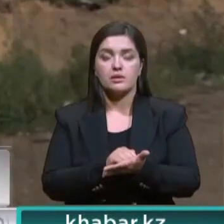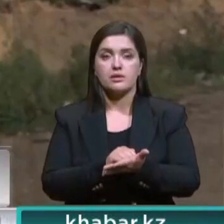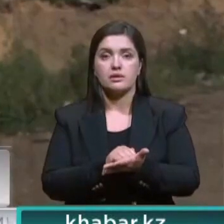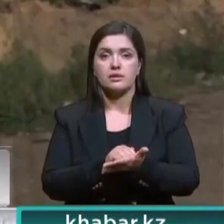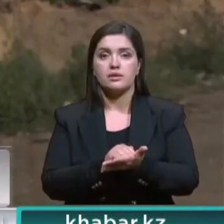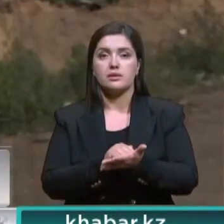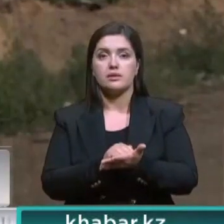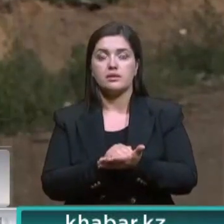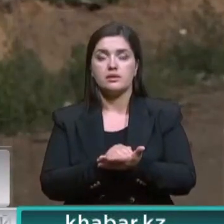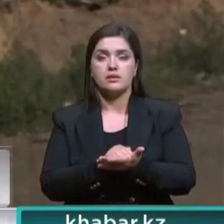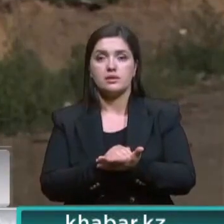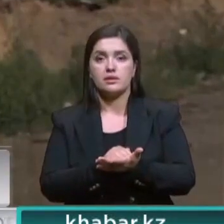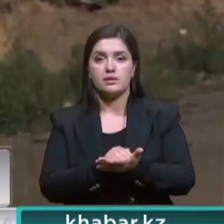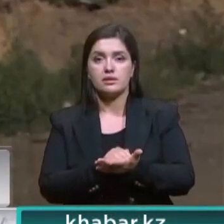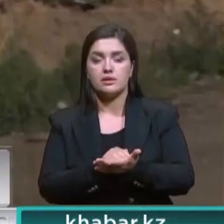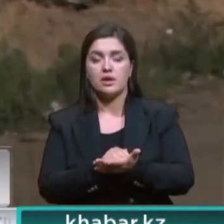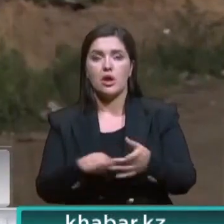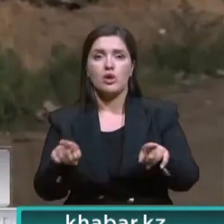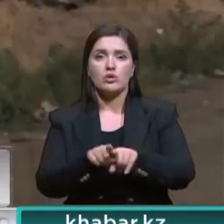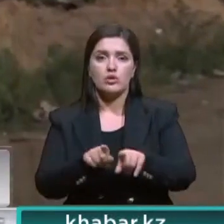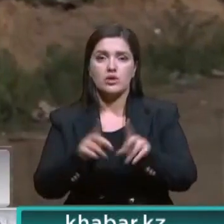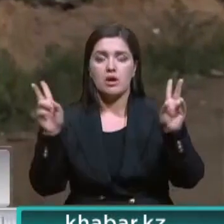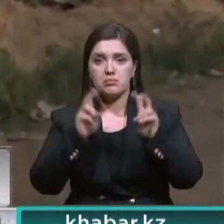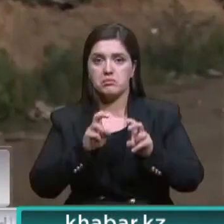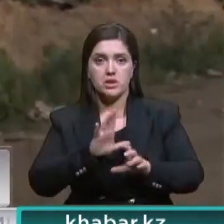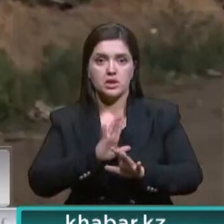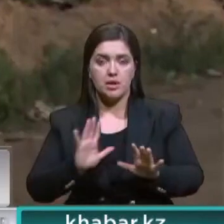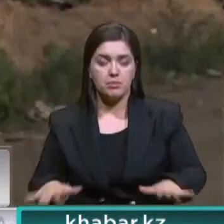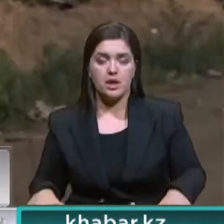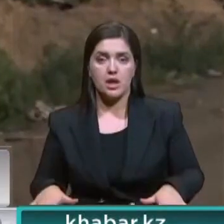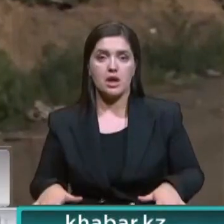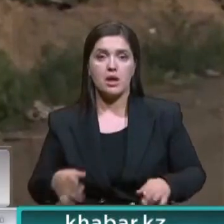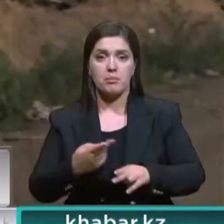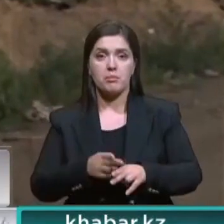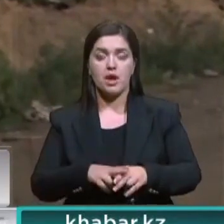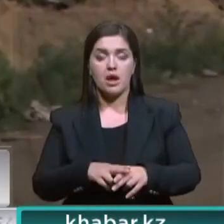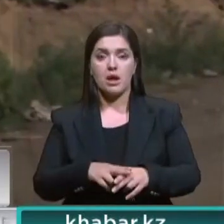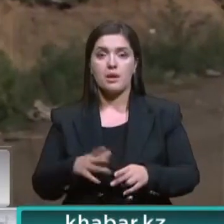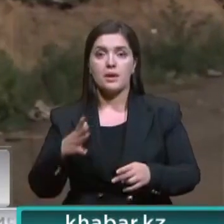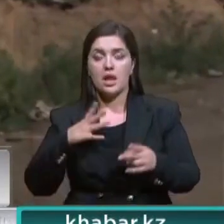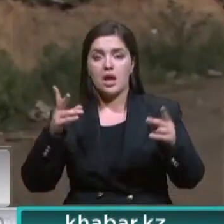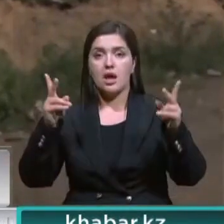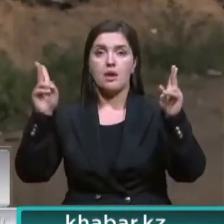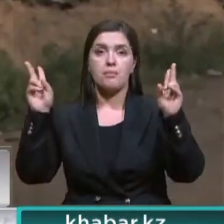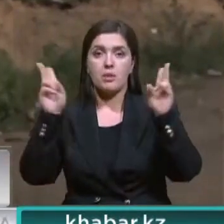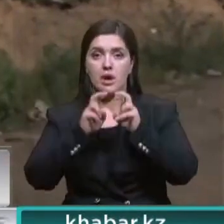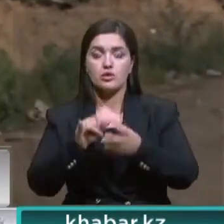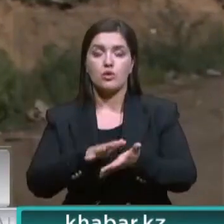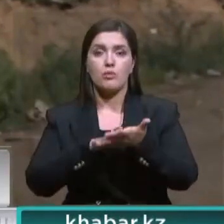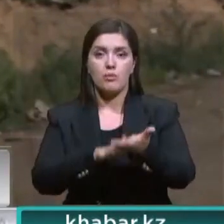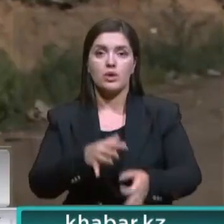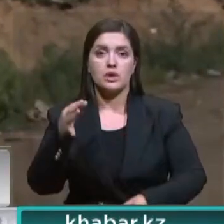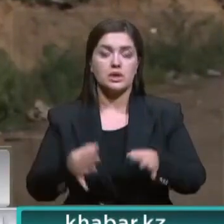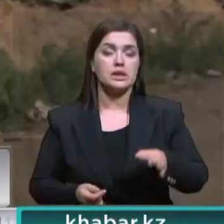для размещения отходов, а также заключения госэкологической экспертизы не было. В этой связи департаментом проведена проверка, по результатам подан иск о